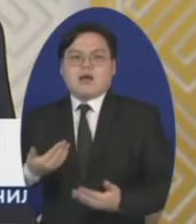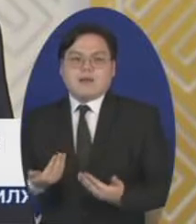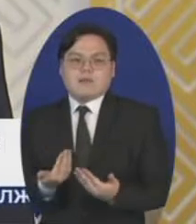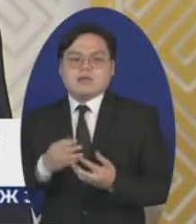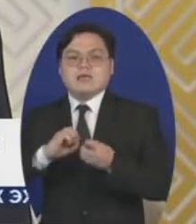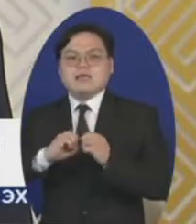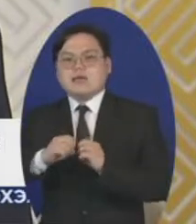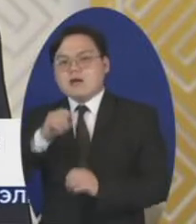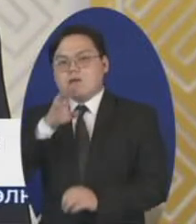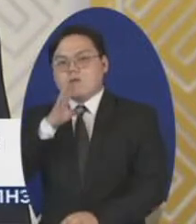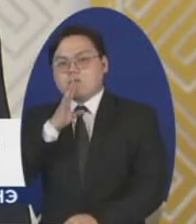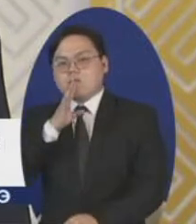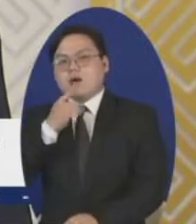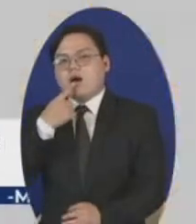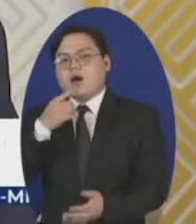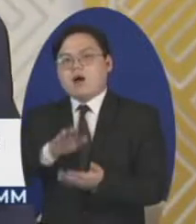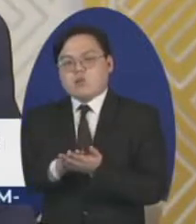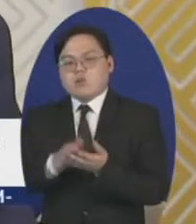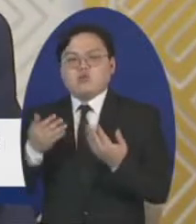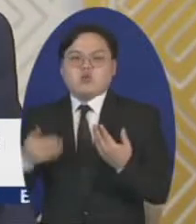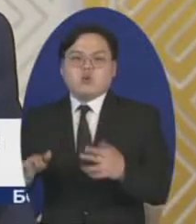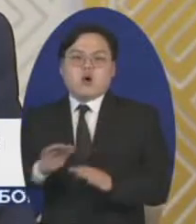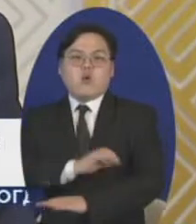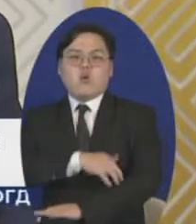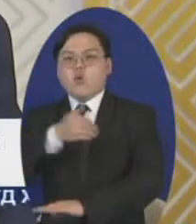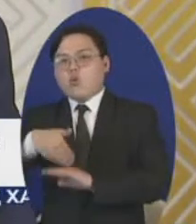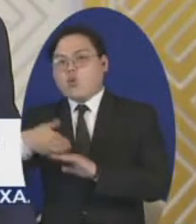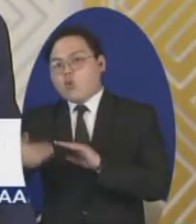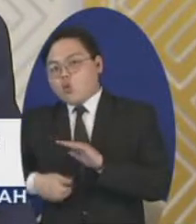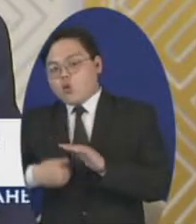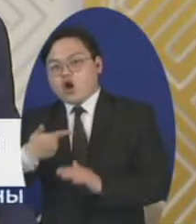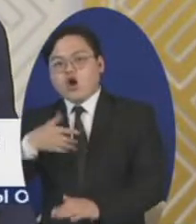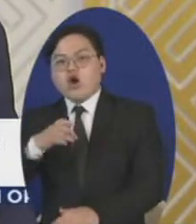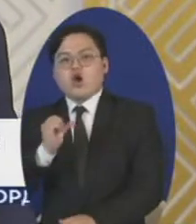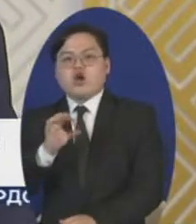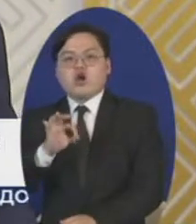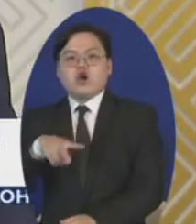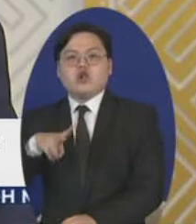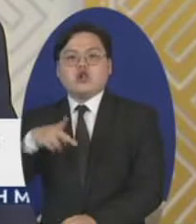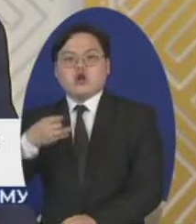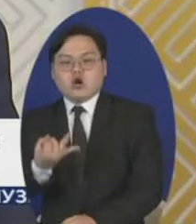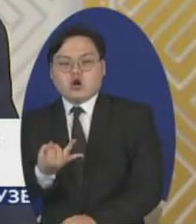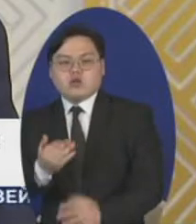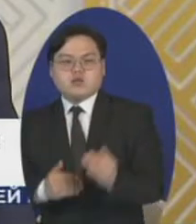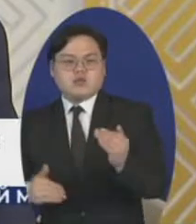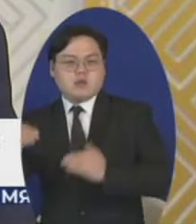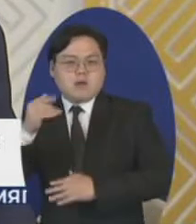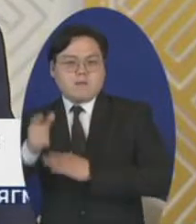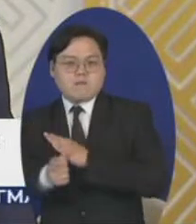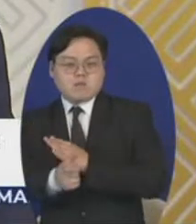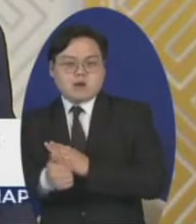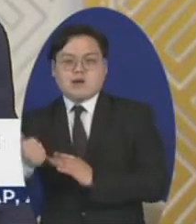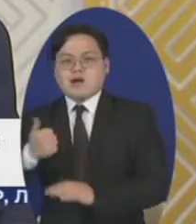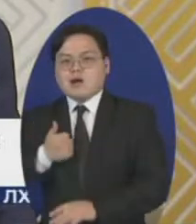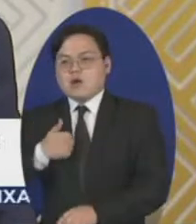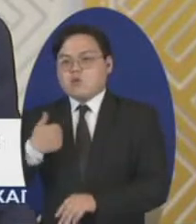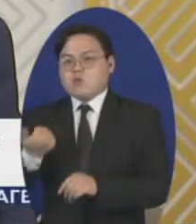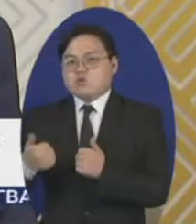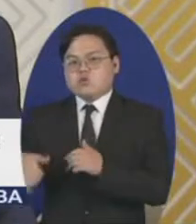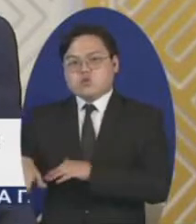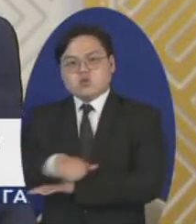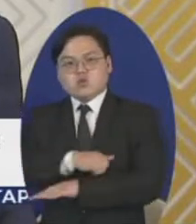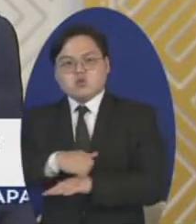гаргах талаар ажиллана гэдэг ийм онцлогийг өгч байна. Дуулуурхай геологийн чиглэлийн өндөр түвшин мэрэгжилтнүүдийг Канад болон бусад улс